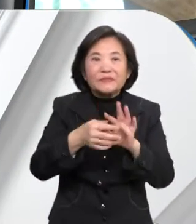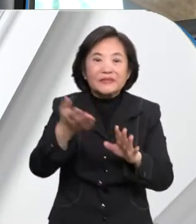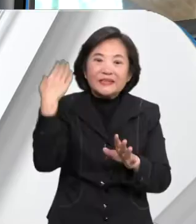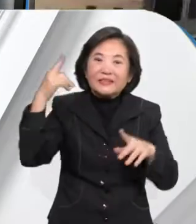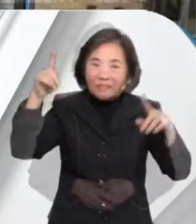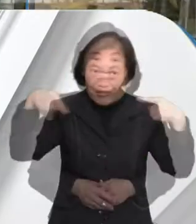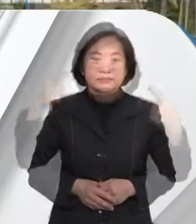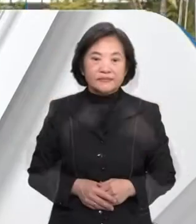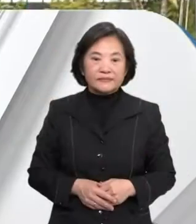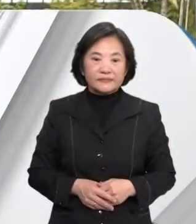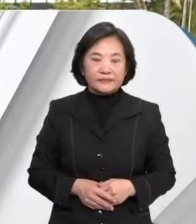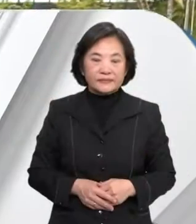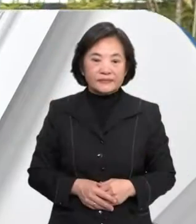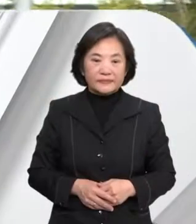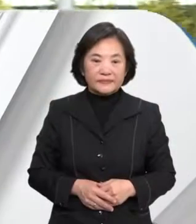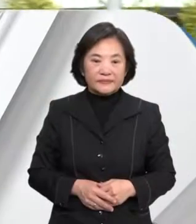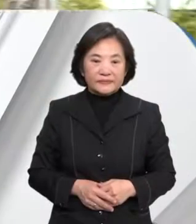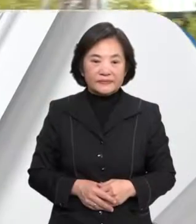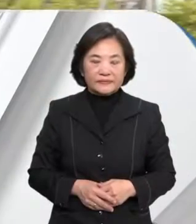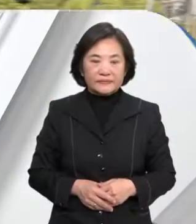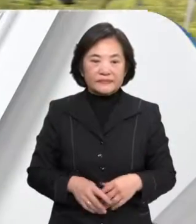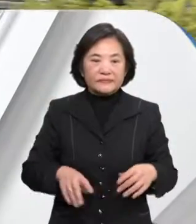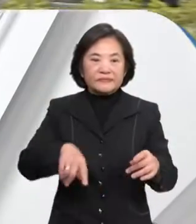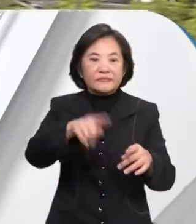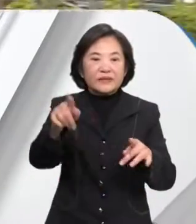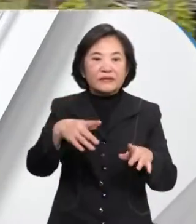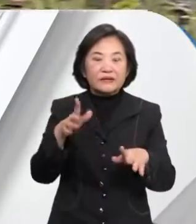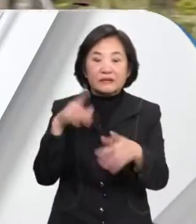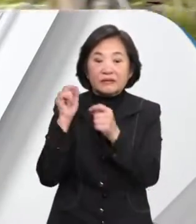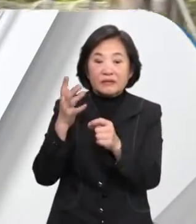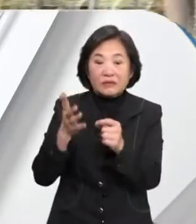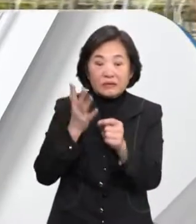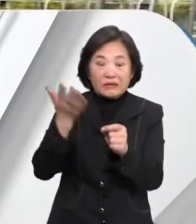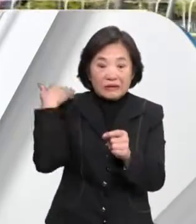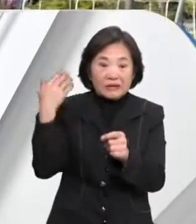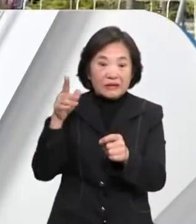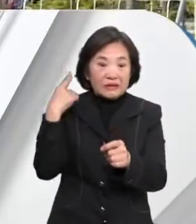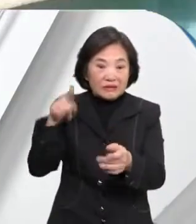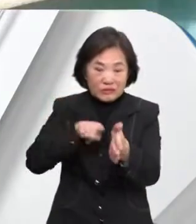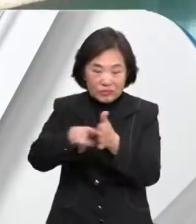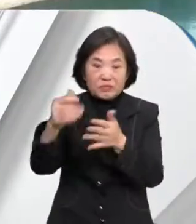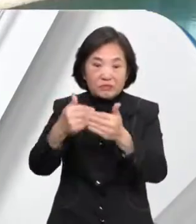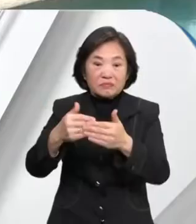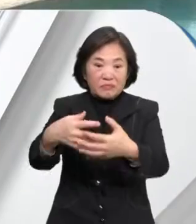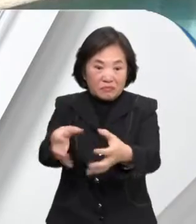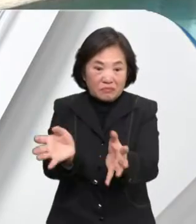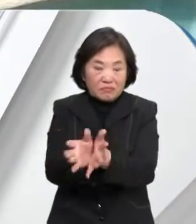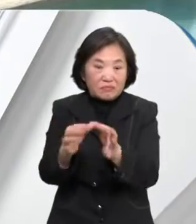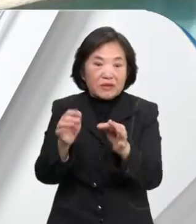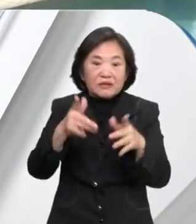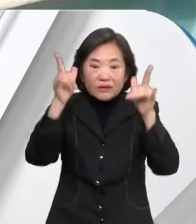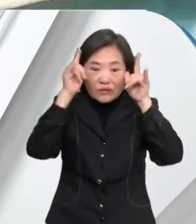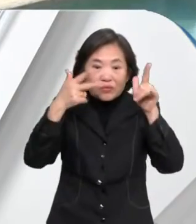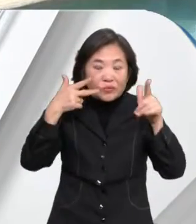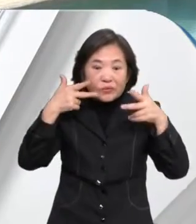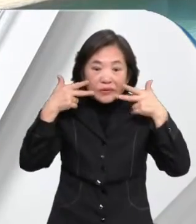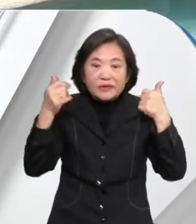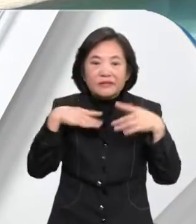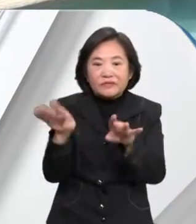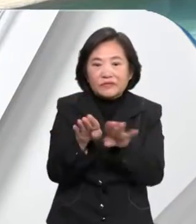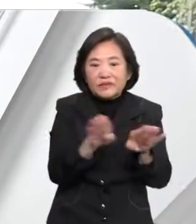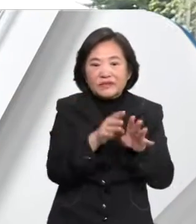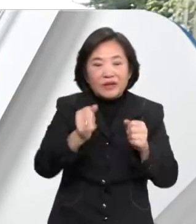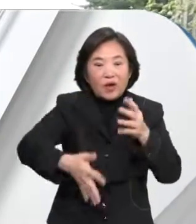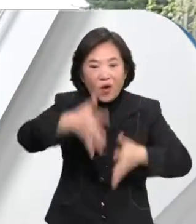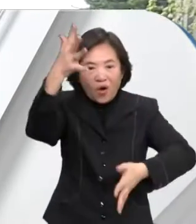前，他们是 说，张胜利五年特别专门做台东团体客，为的都也土家出。当时的